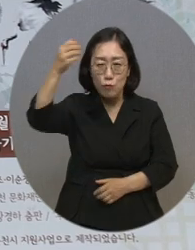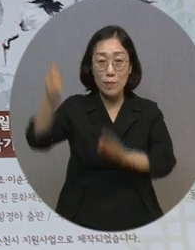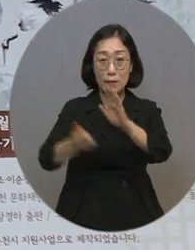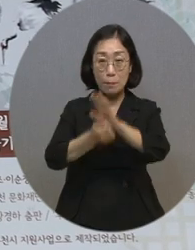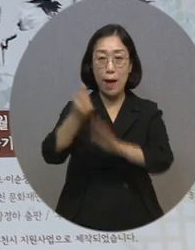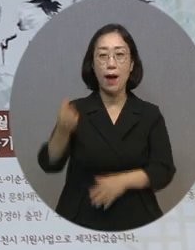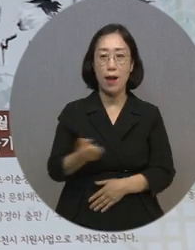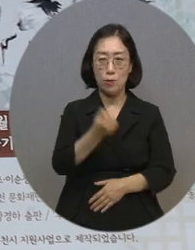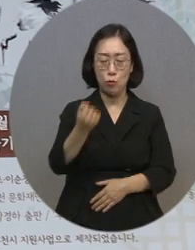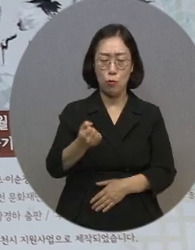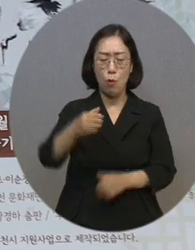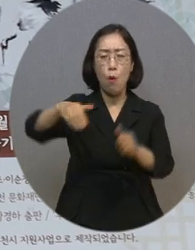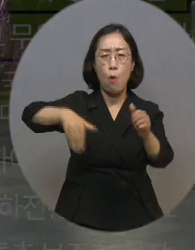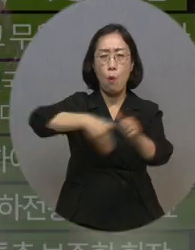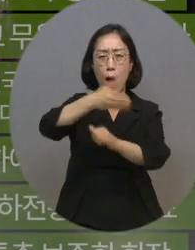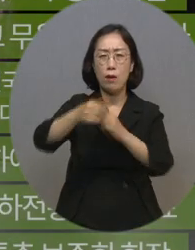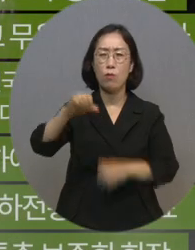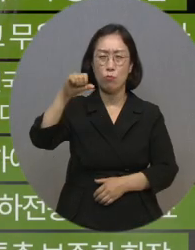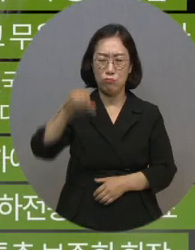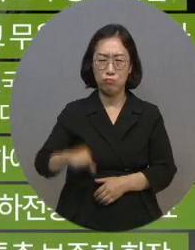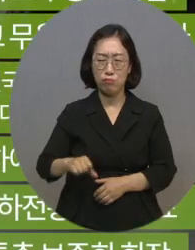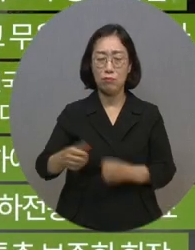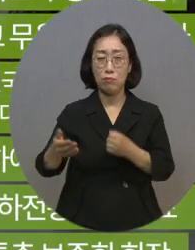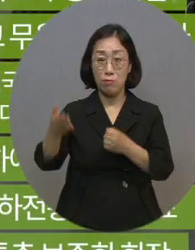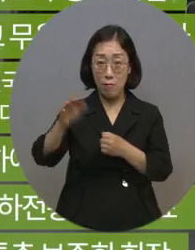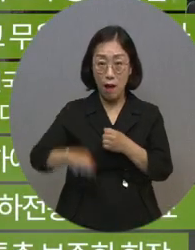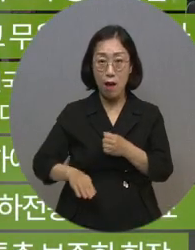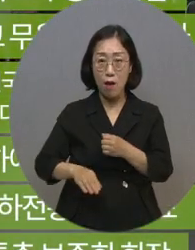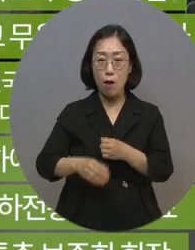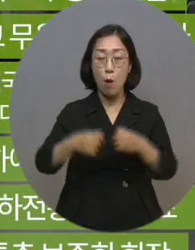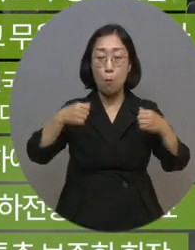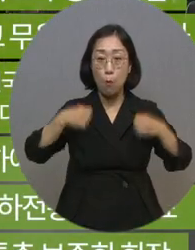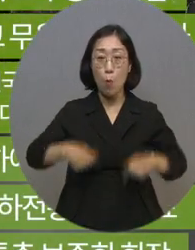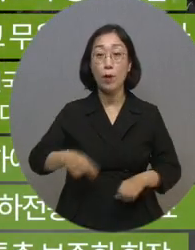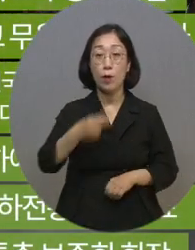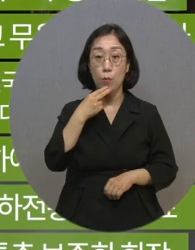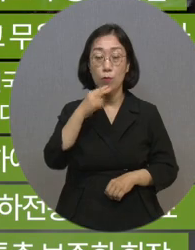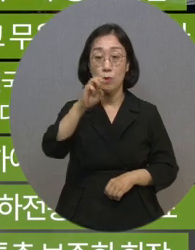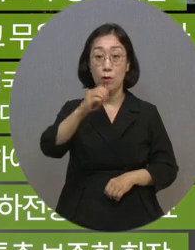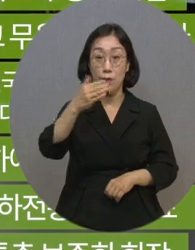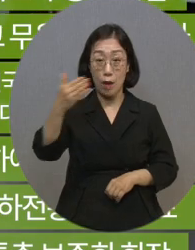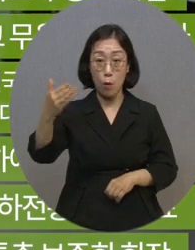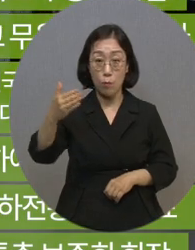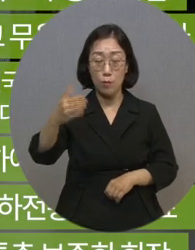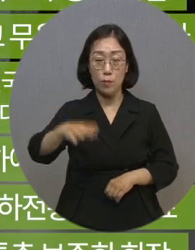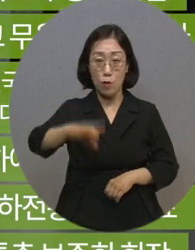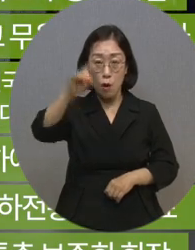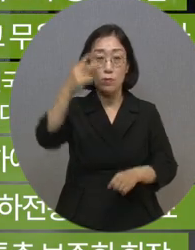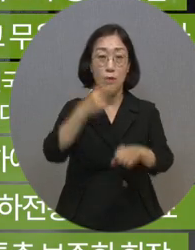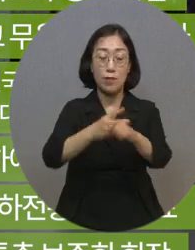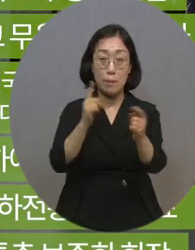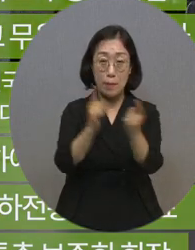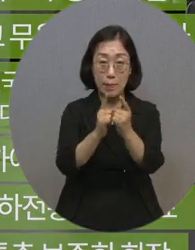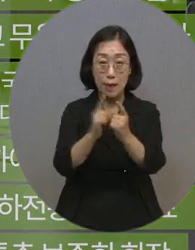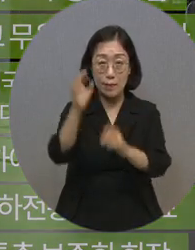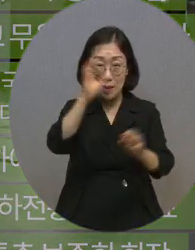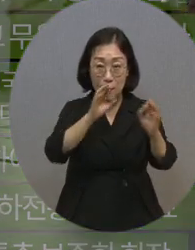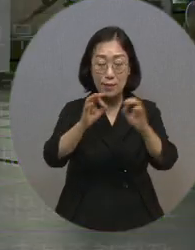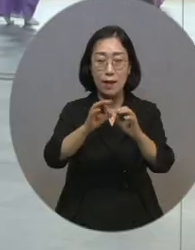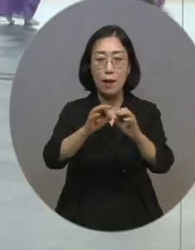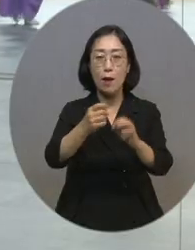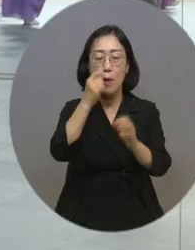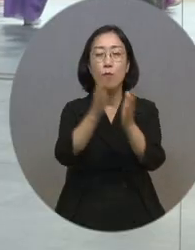그가 춤을 출 수 없도록 했지만 꿈을 포기하지 않고 39에야 비로소 스승을 찾아 배움을 시작할 수